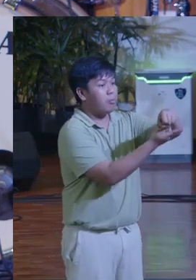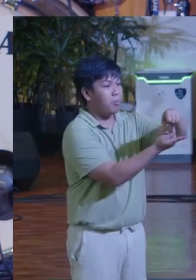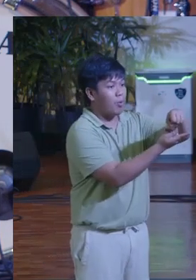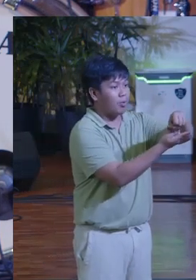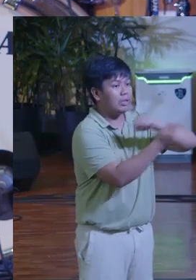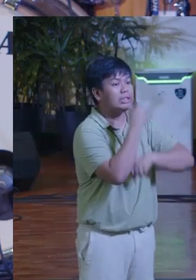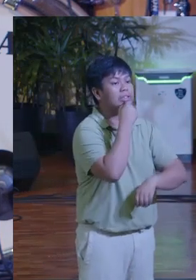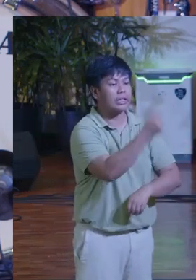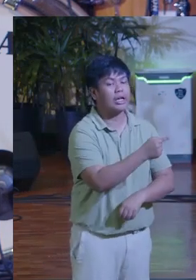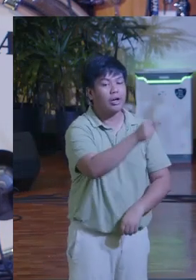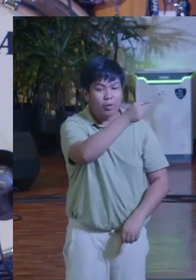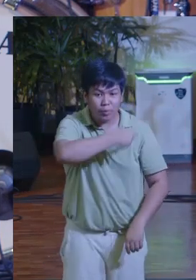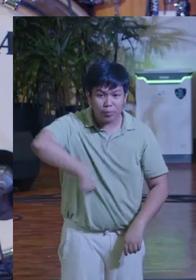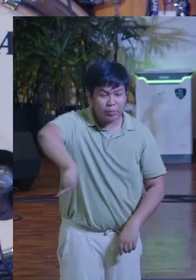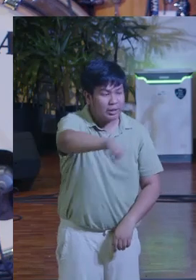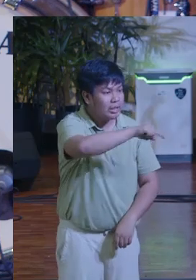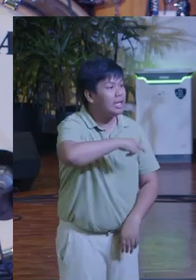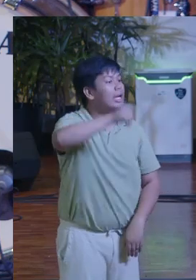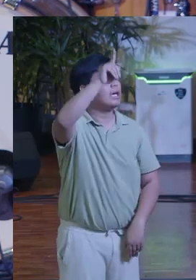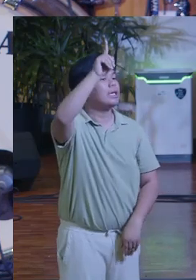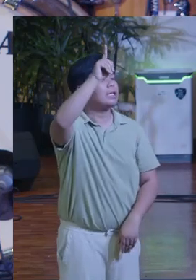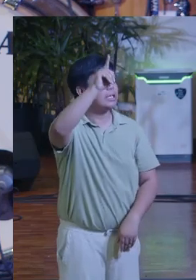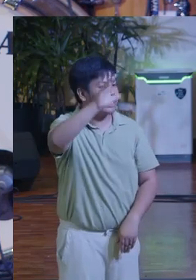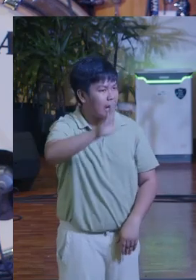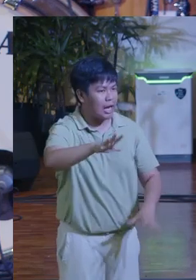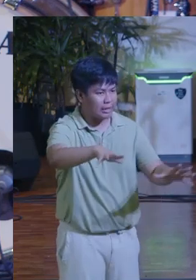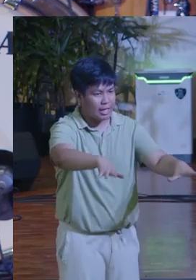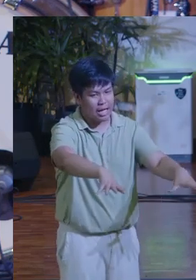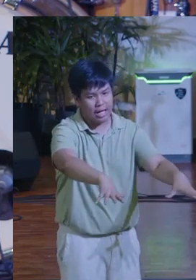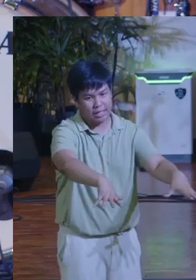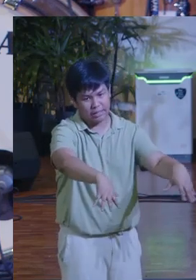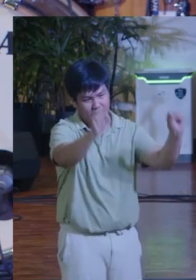He adopted us as sons.